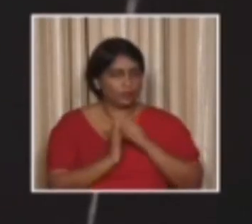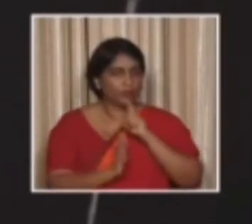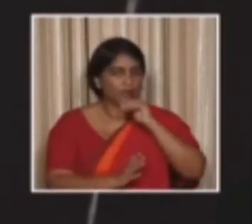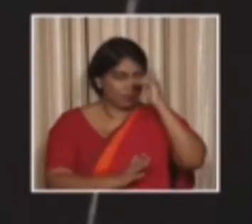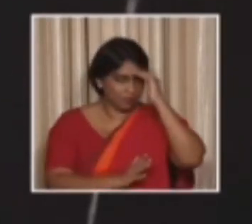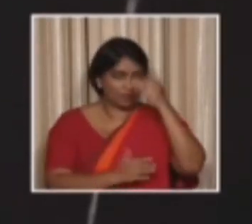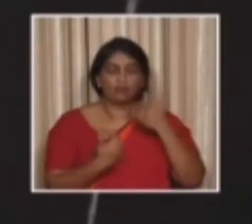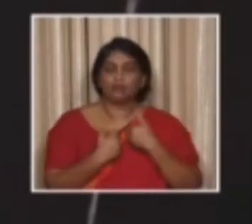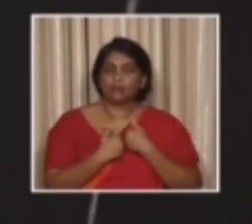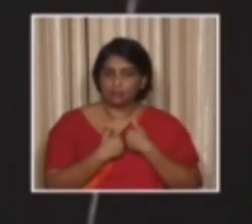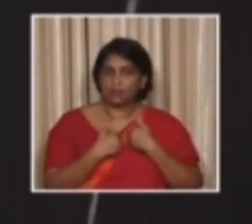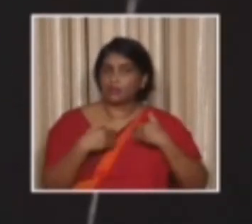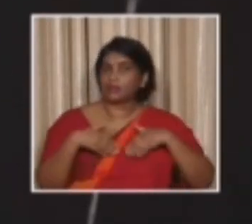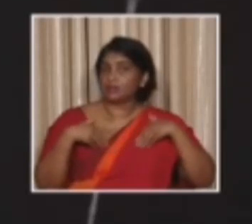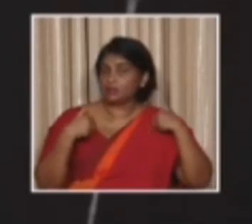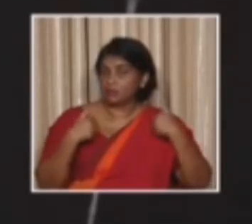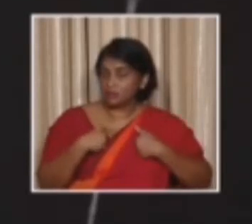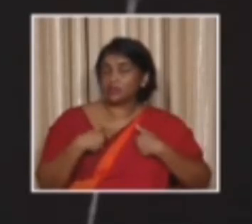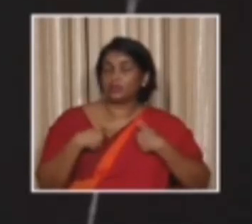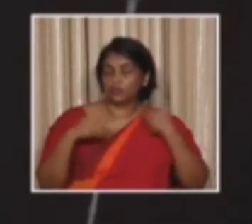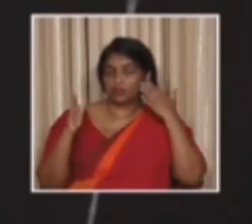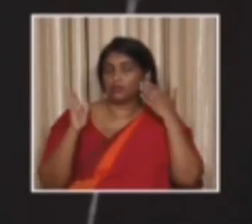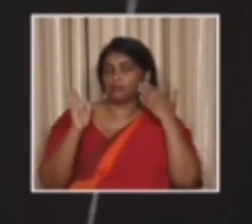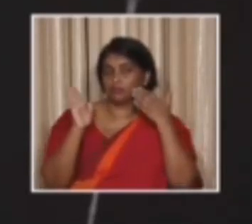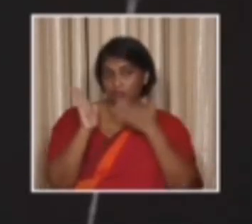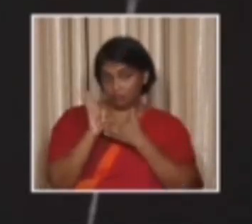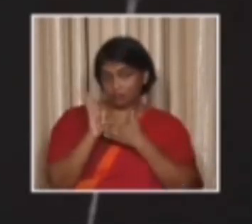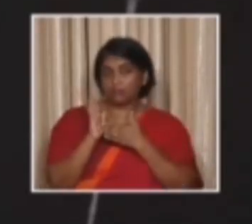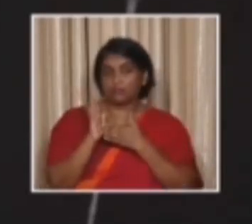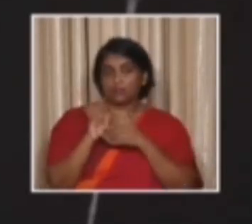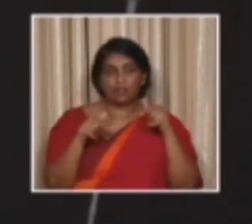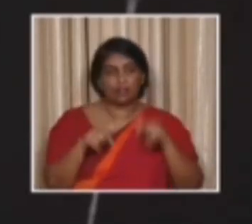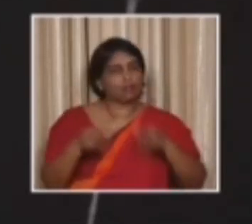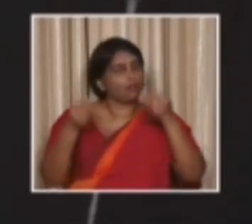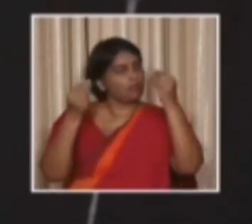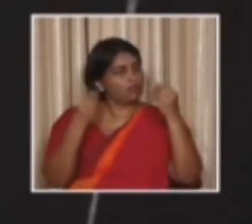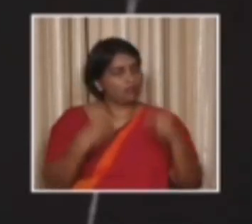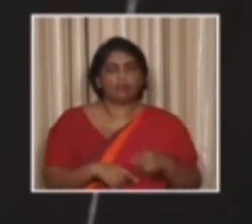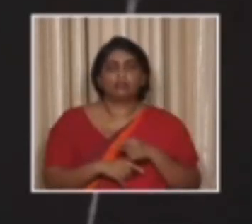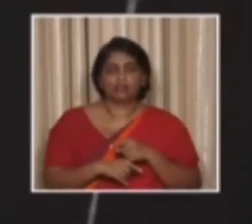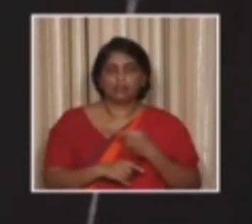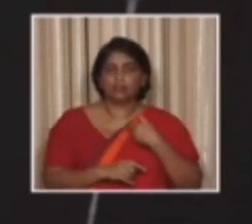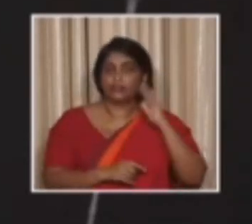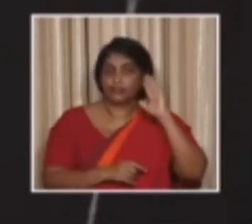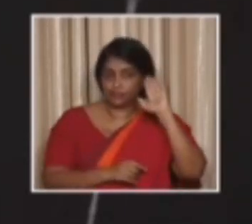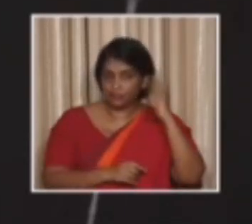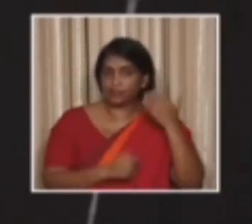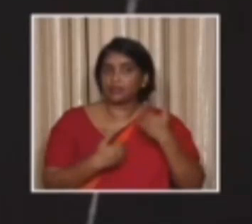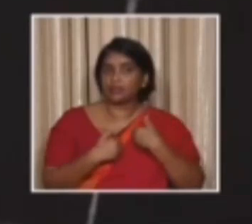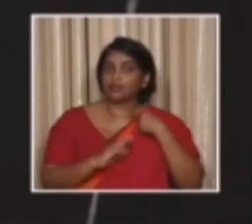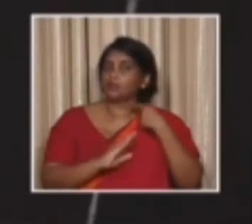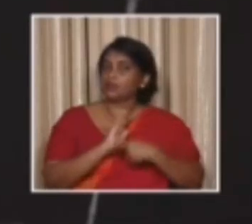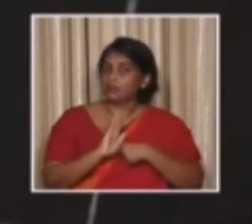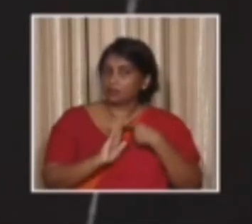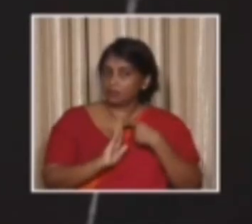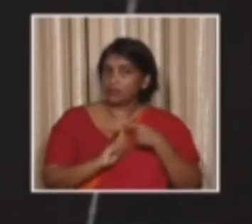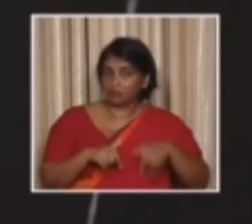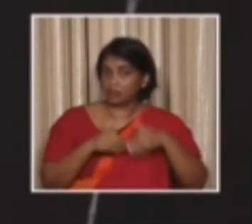பெற்றுள்ள பிரச்சனைகளுக்கு தீர்வு காண்பதில் சுகாதார அமைச்சர் தோல்வியடைந்துள்ளார். சுகாதார அமைச்சருக்கு எதிராக